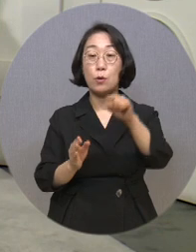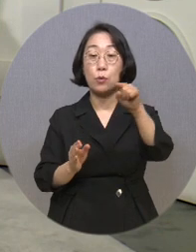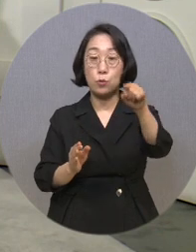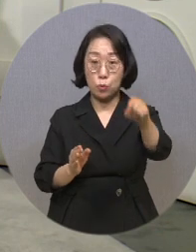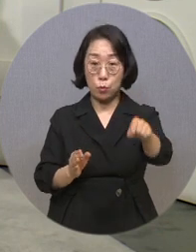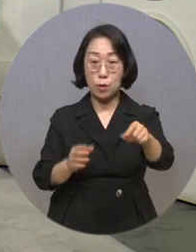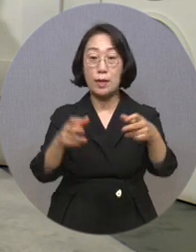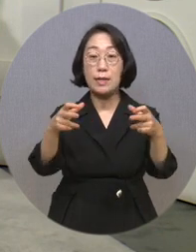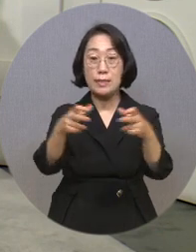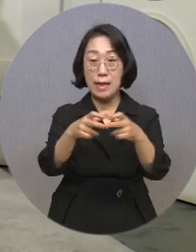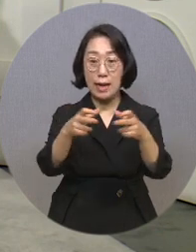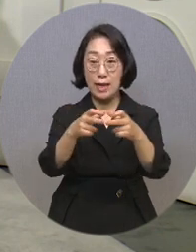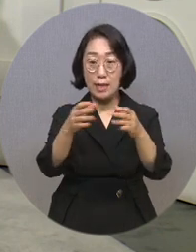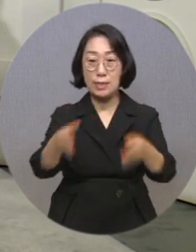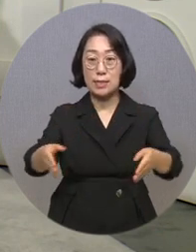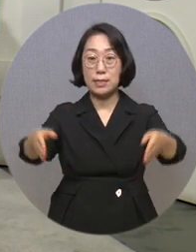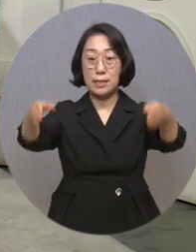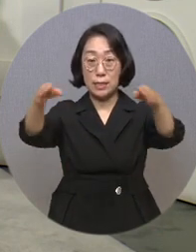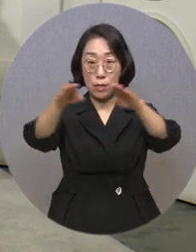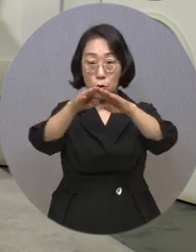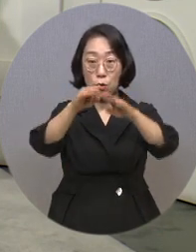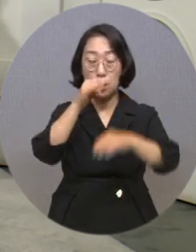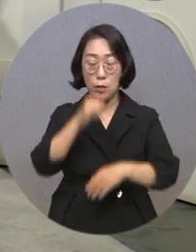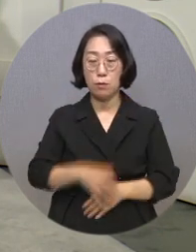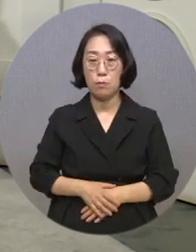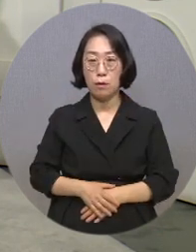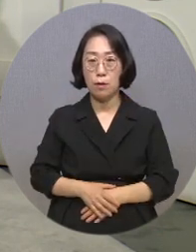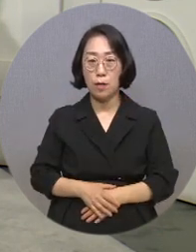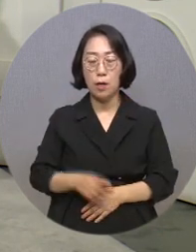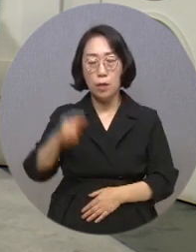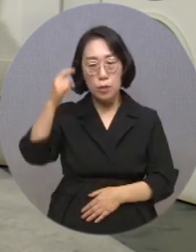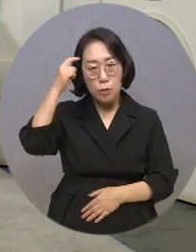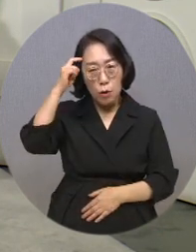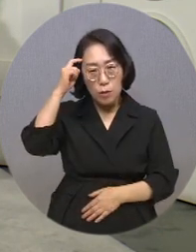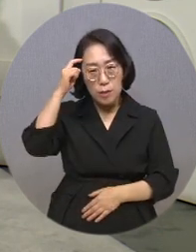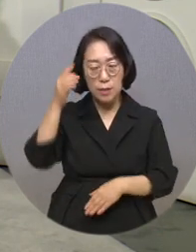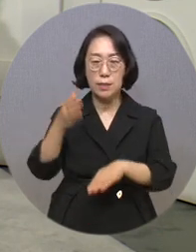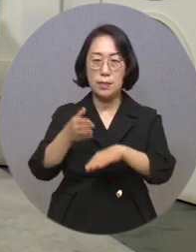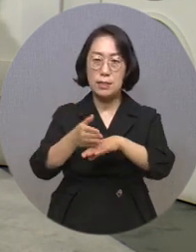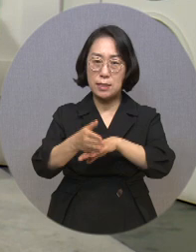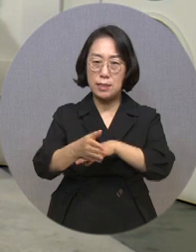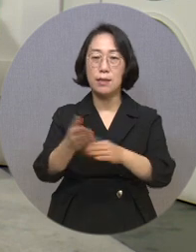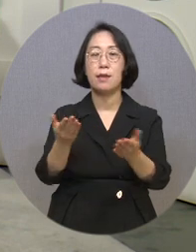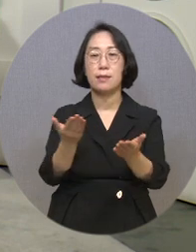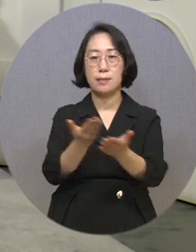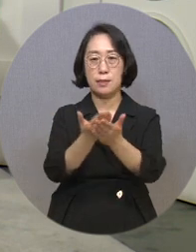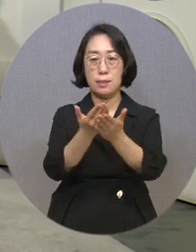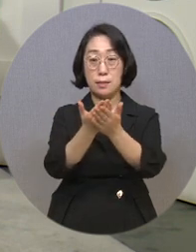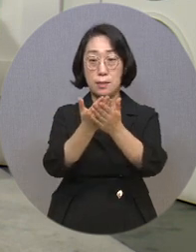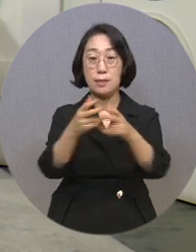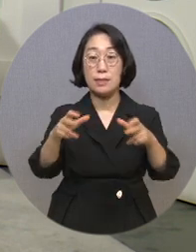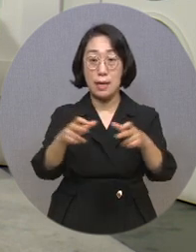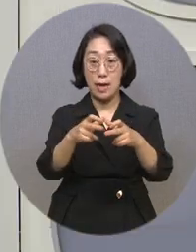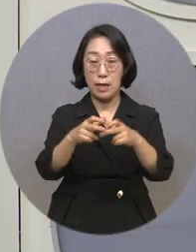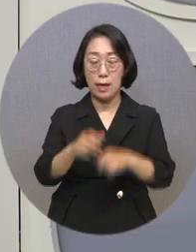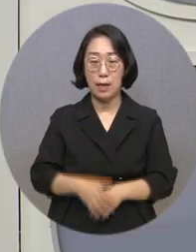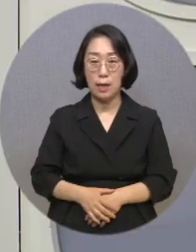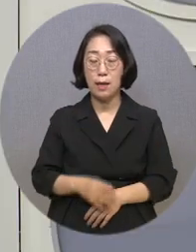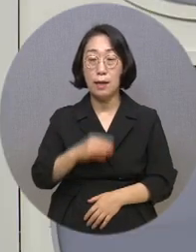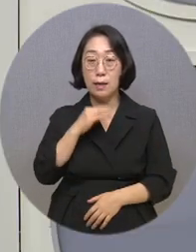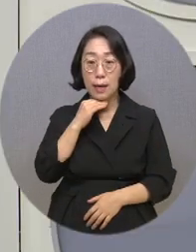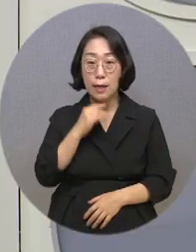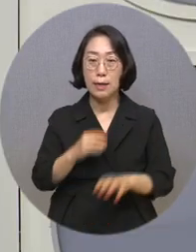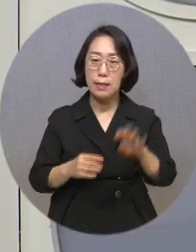이제 장애인 시설이 있는데 거기는 이제 정신지체 장애인들. 그래서 아. 나이는